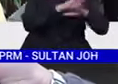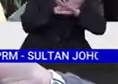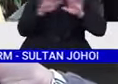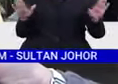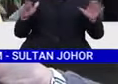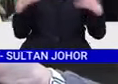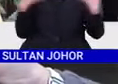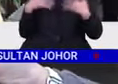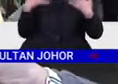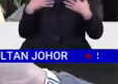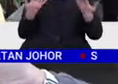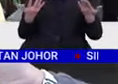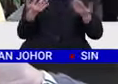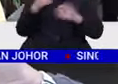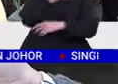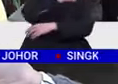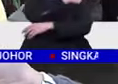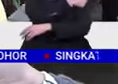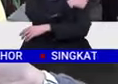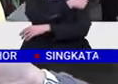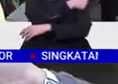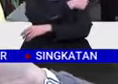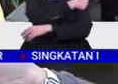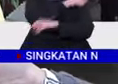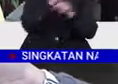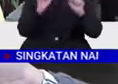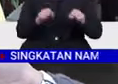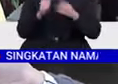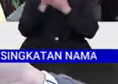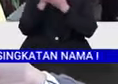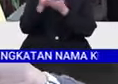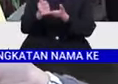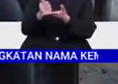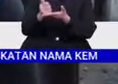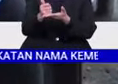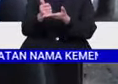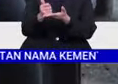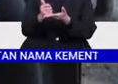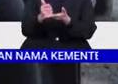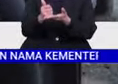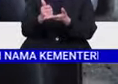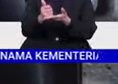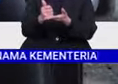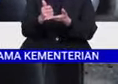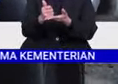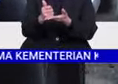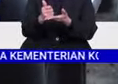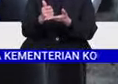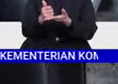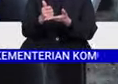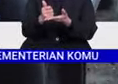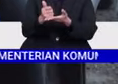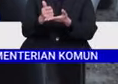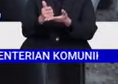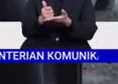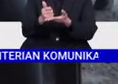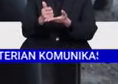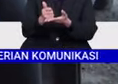takut hah semoga baik sini Hai adapat membantu ah apa nih udah part